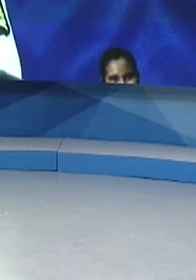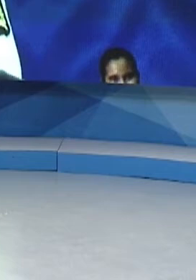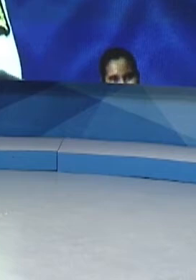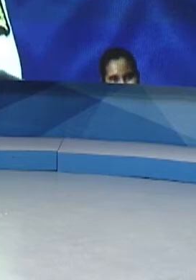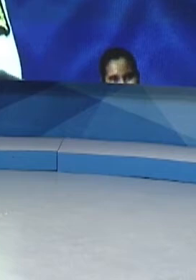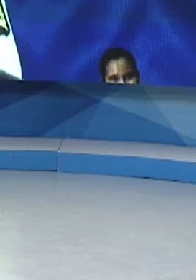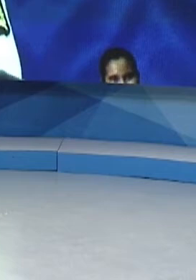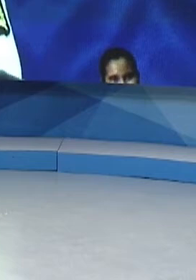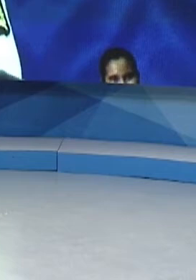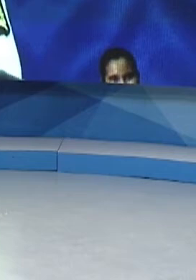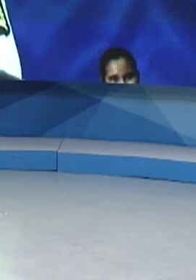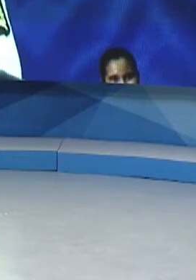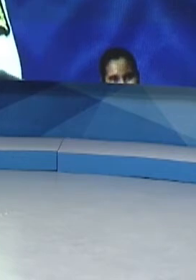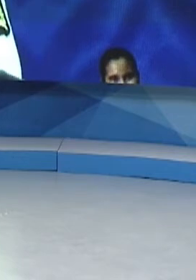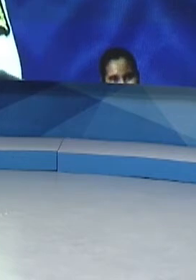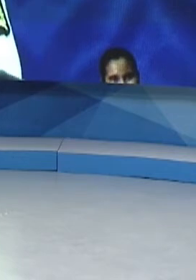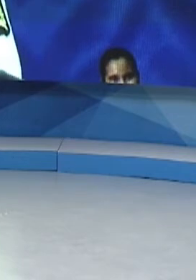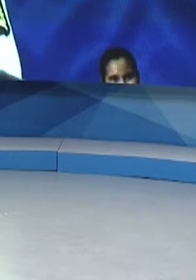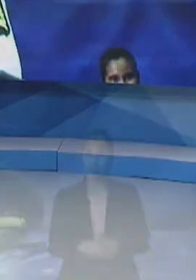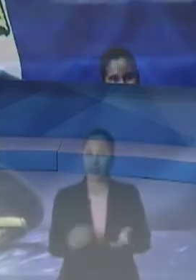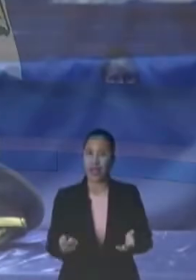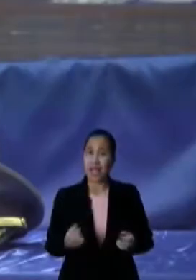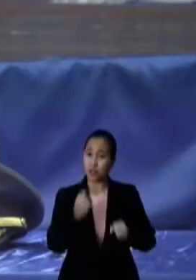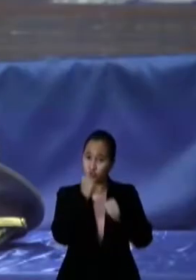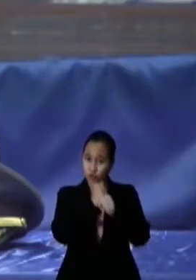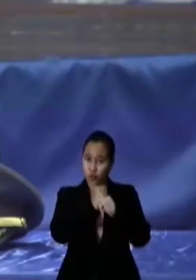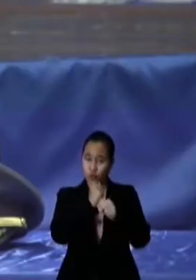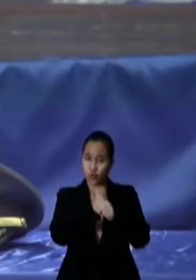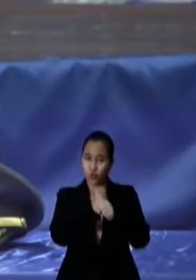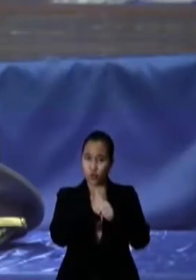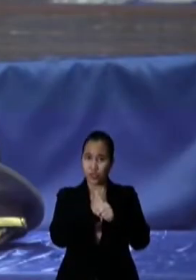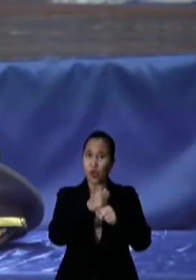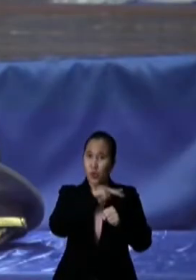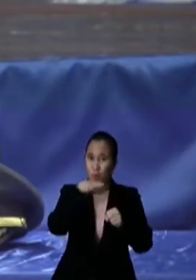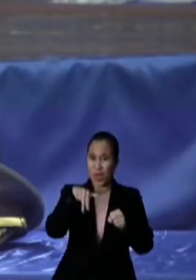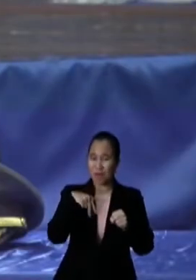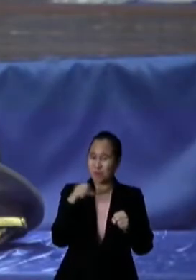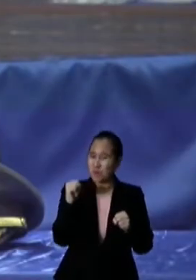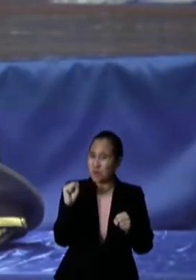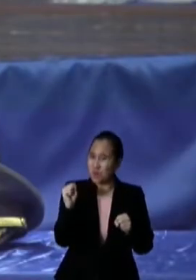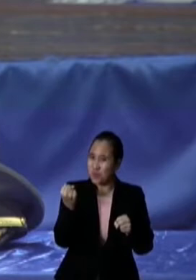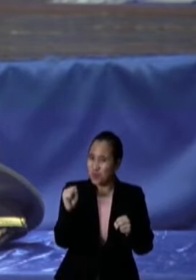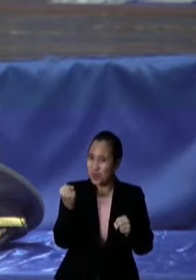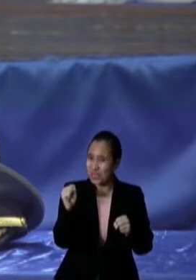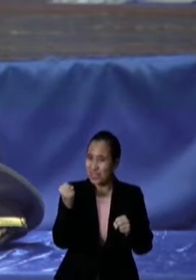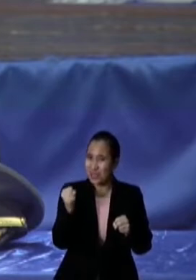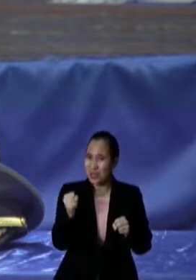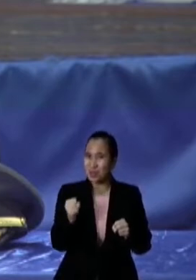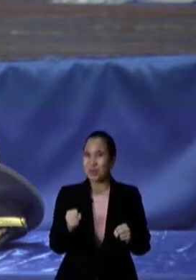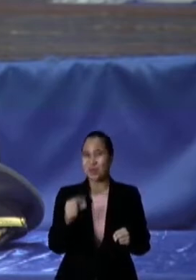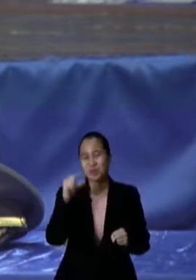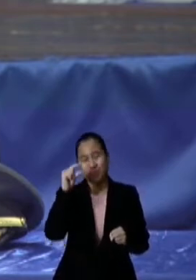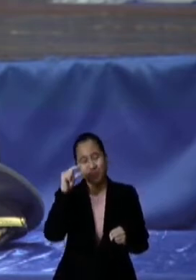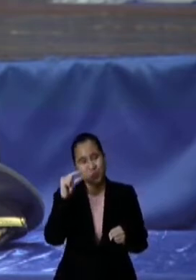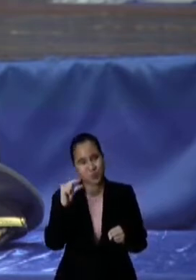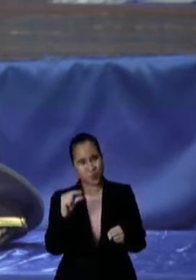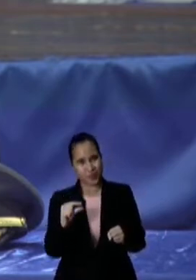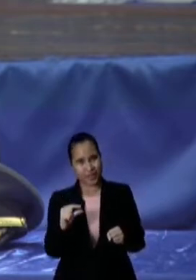waar mogelijk streng op te treden. We zitten met de uitdaging, met name de beperkte